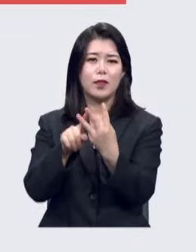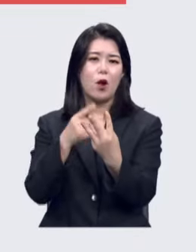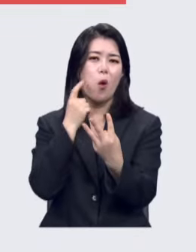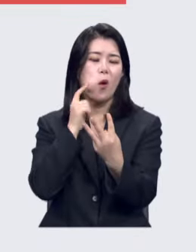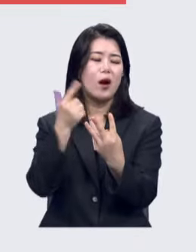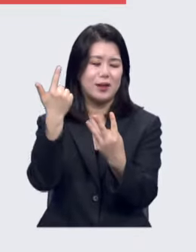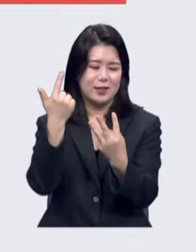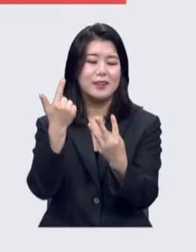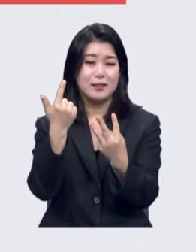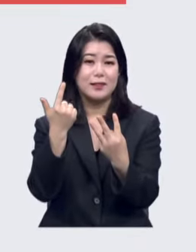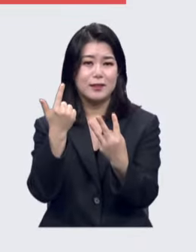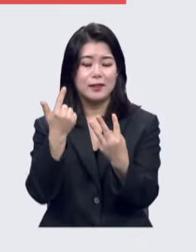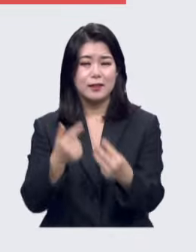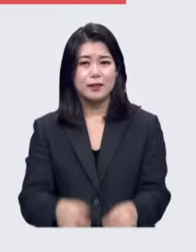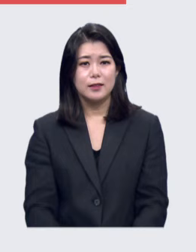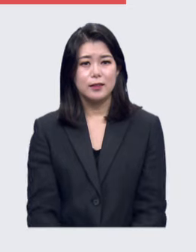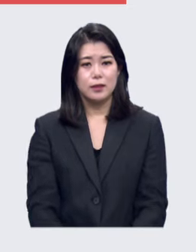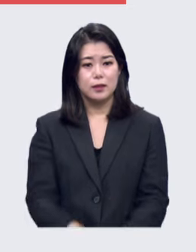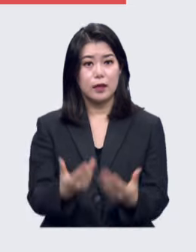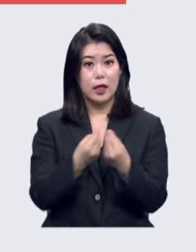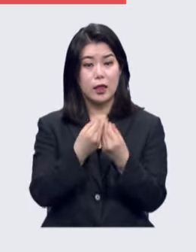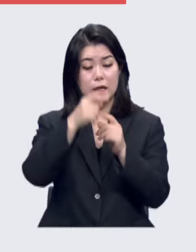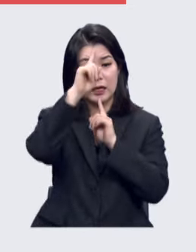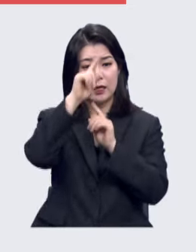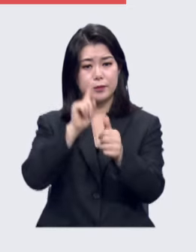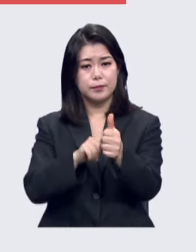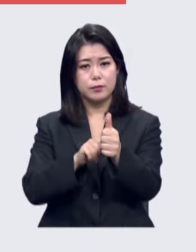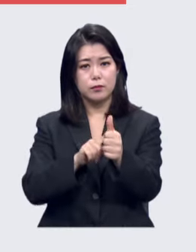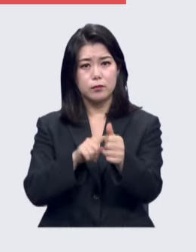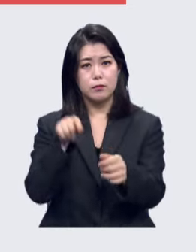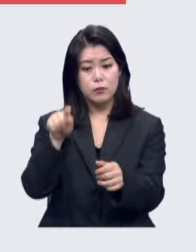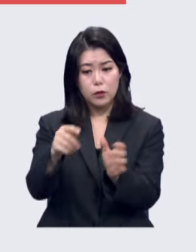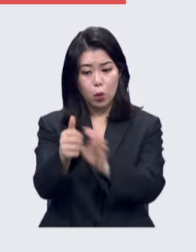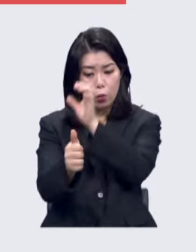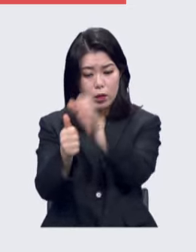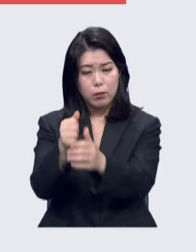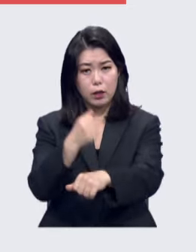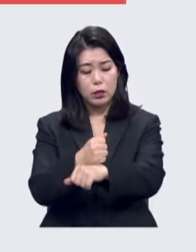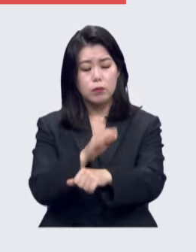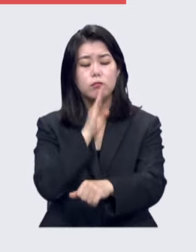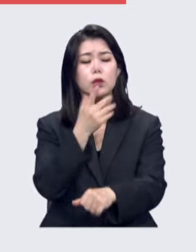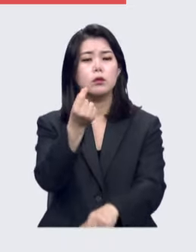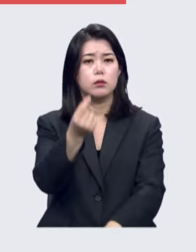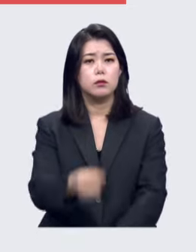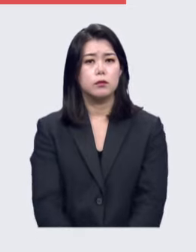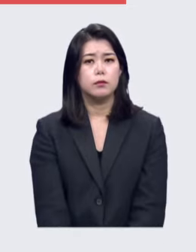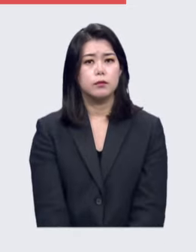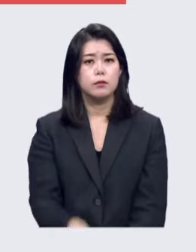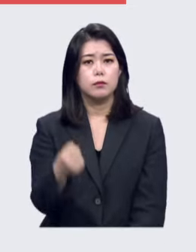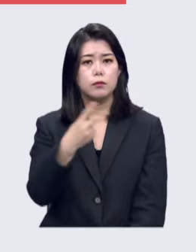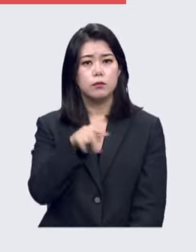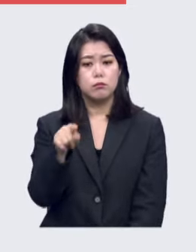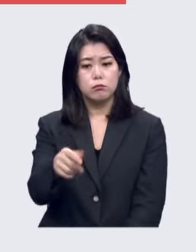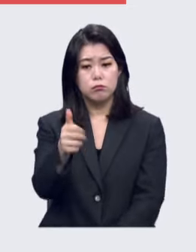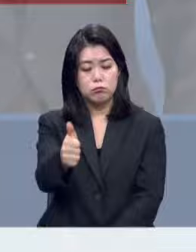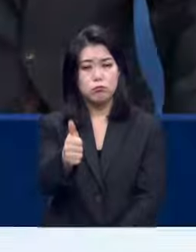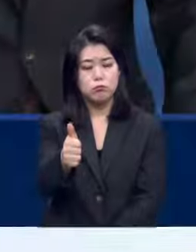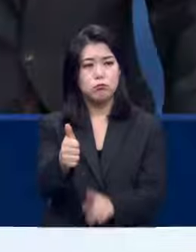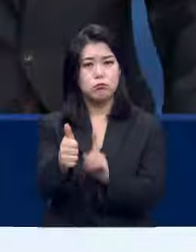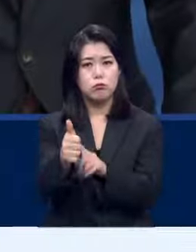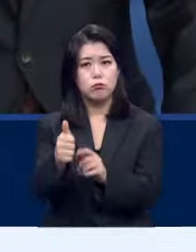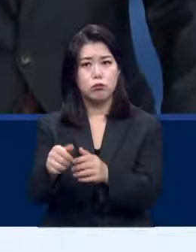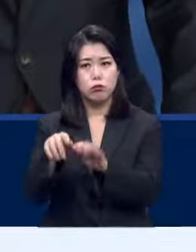안 하고 있다고 봐요네 예를 들어서 이준석 대표는 공간위에 위임했다고 하는게 팩트일 거 같고요 어 그리고 공간 위원장은